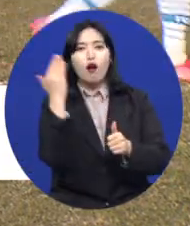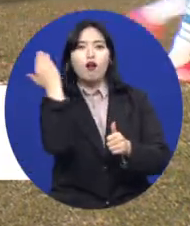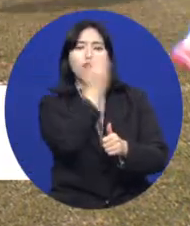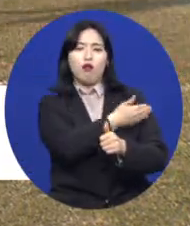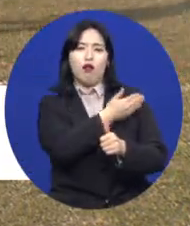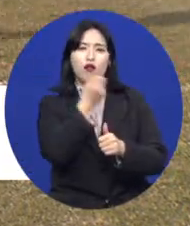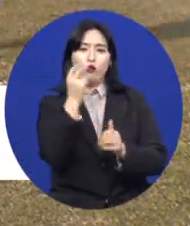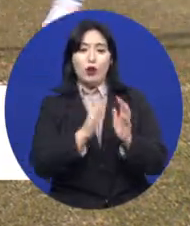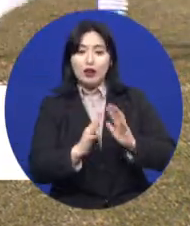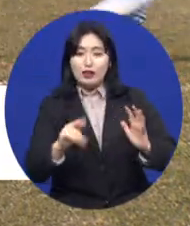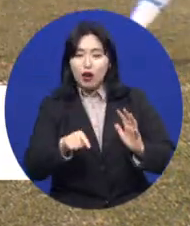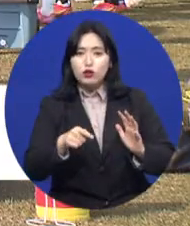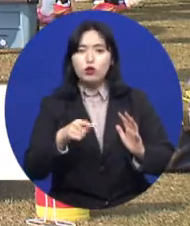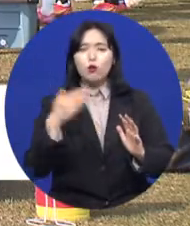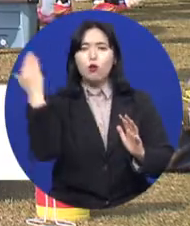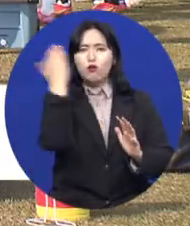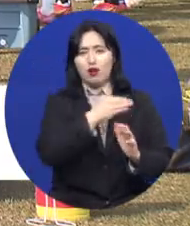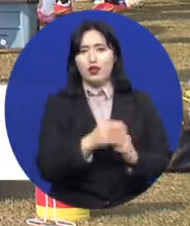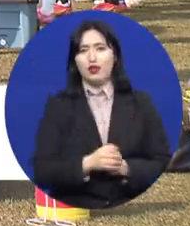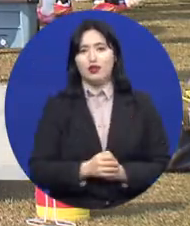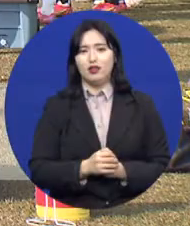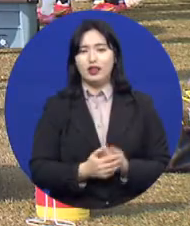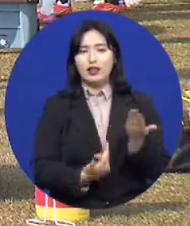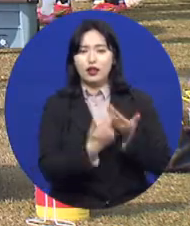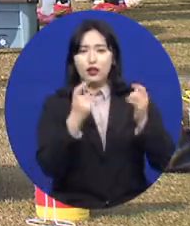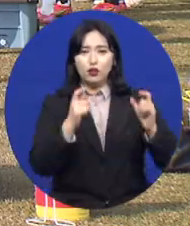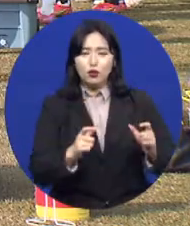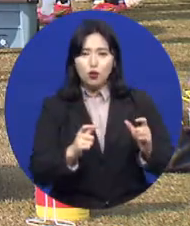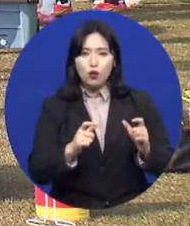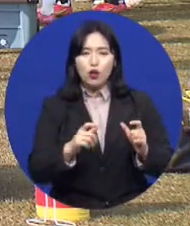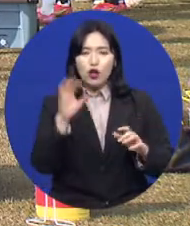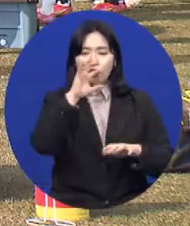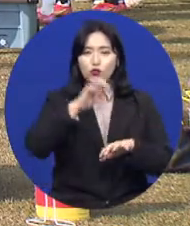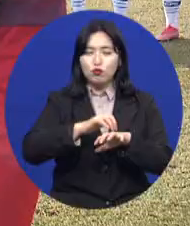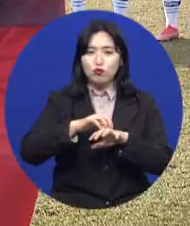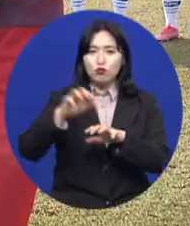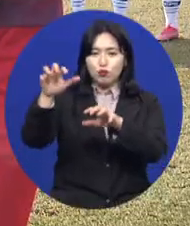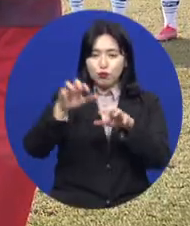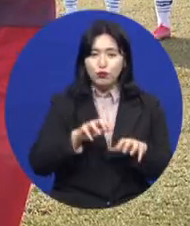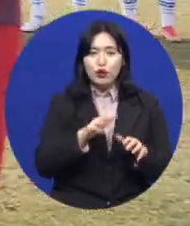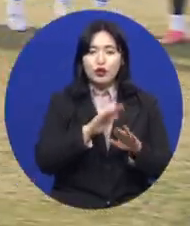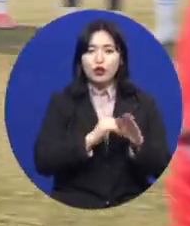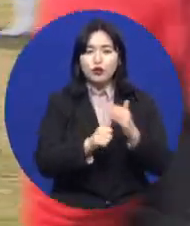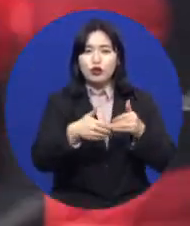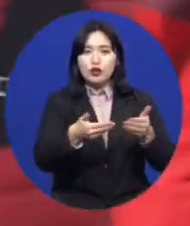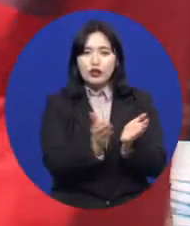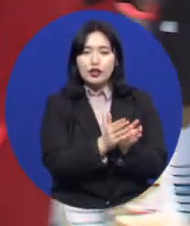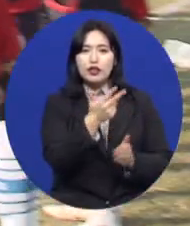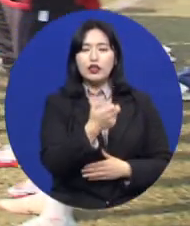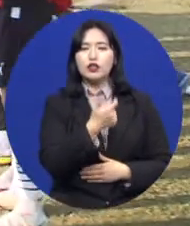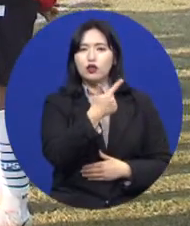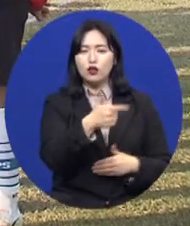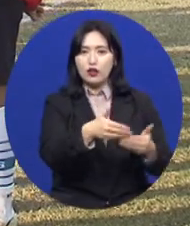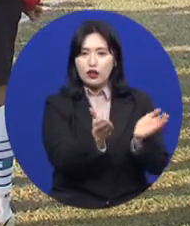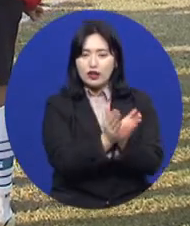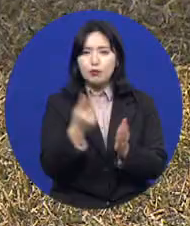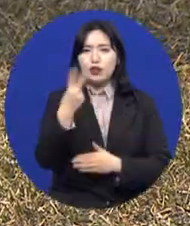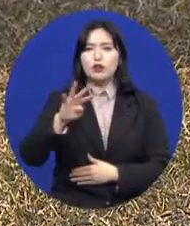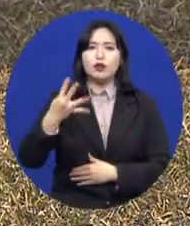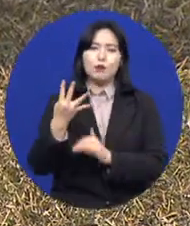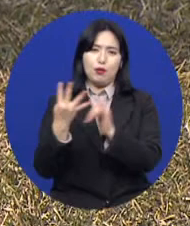고전 지상 태도만 상당히 좋기 때문에 제주에서 훈련중인 전지훈련 선수단은 일은 6개 팀의 2천 400여명